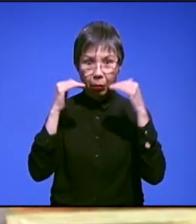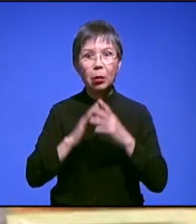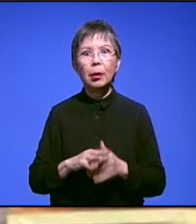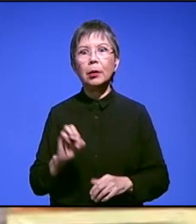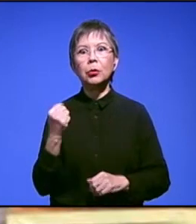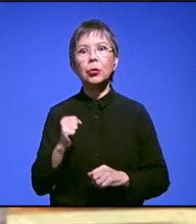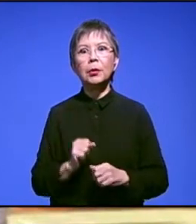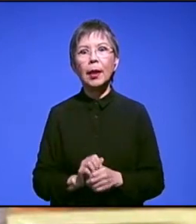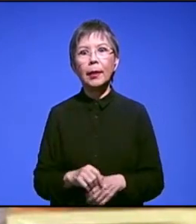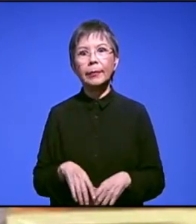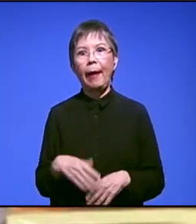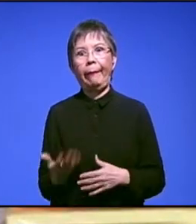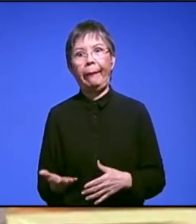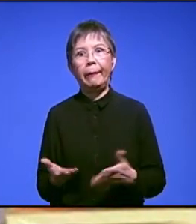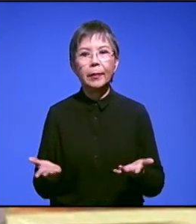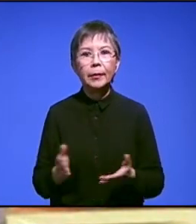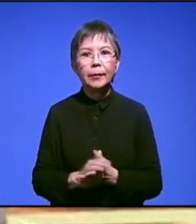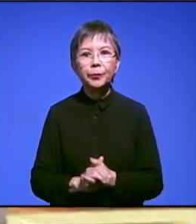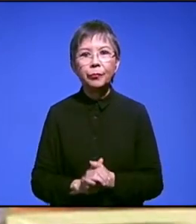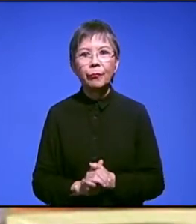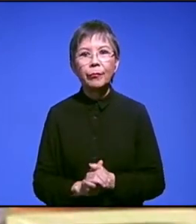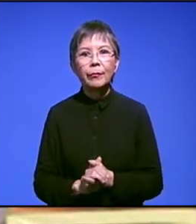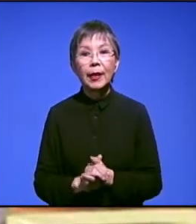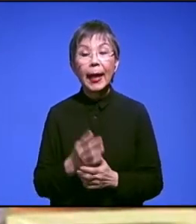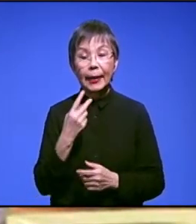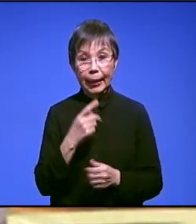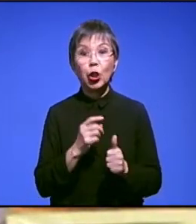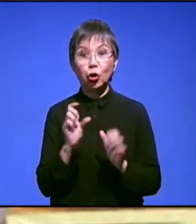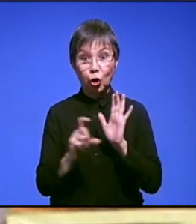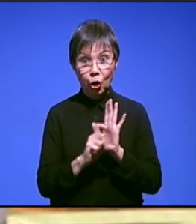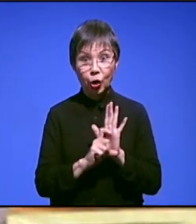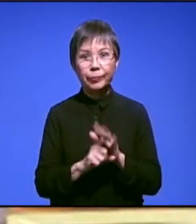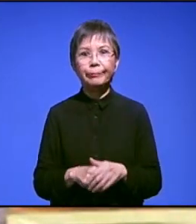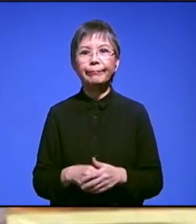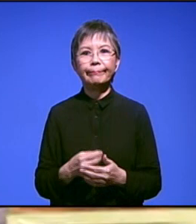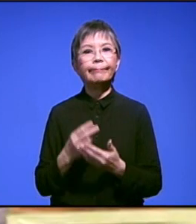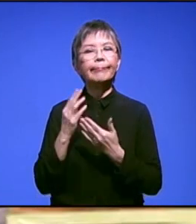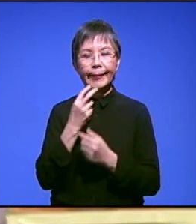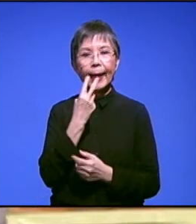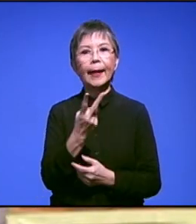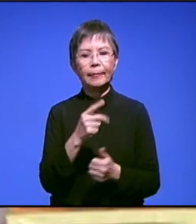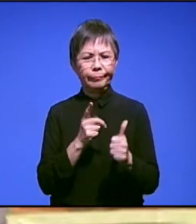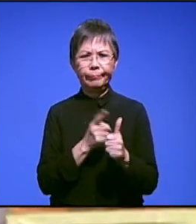kita susah bertahan gitu. Misalnya itu bisa kita lihat dari